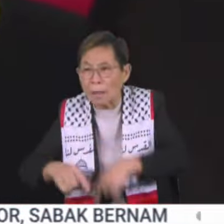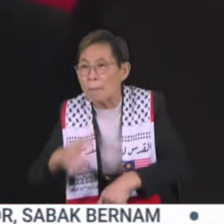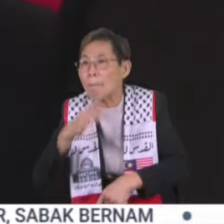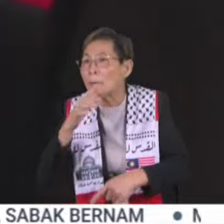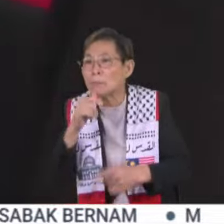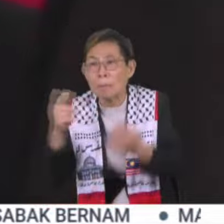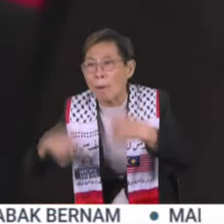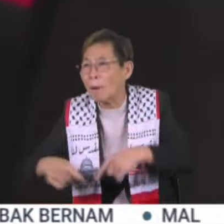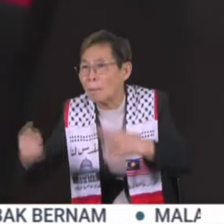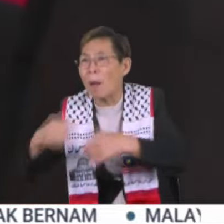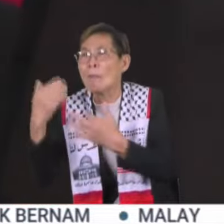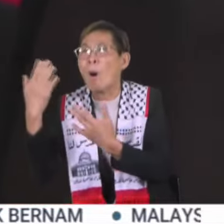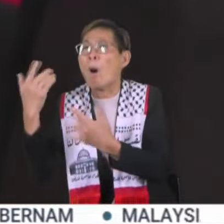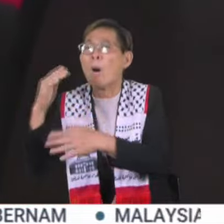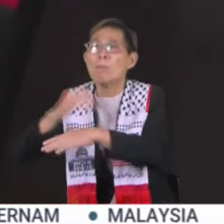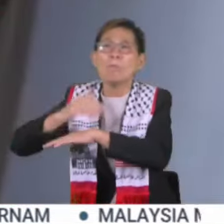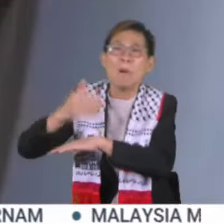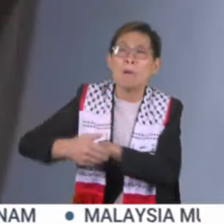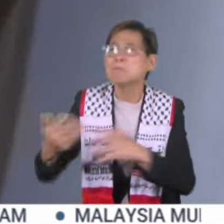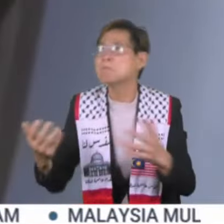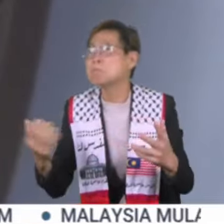ke. Kalau